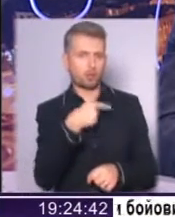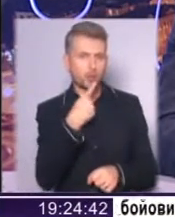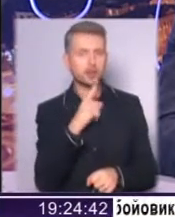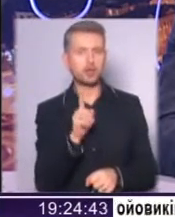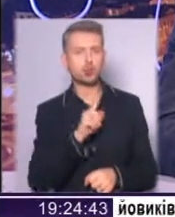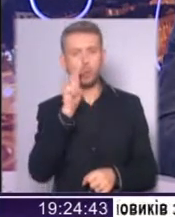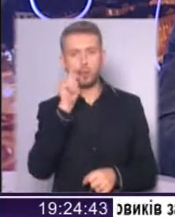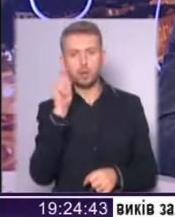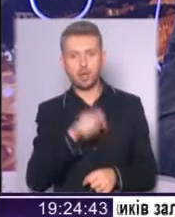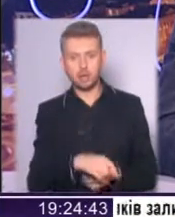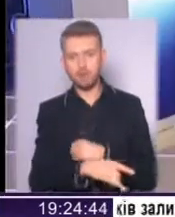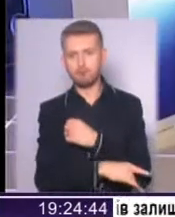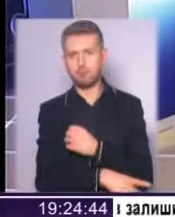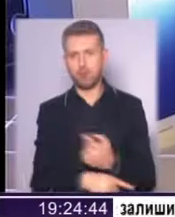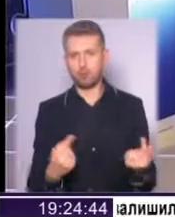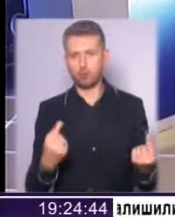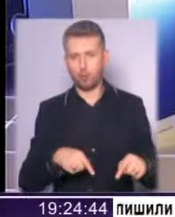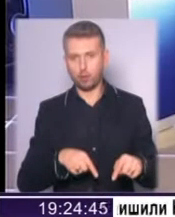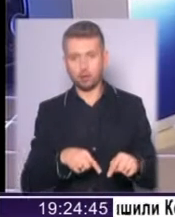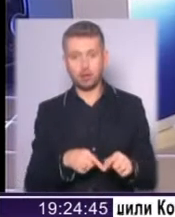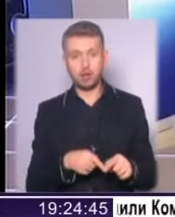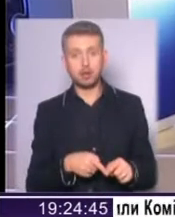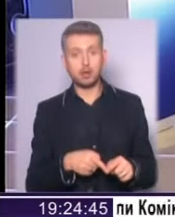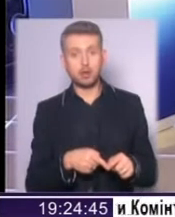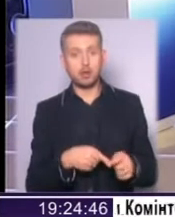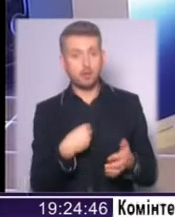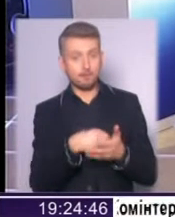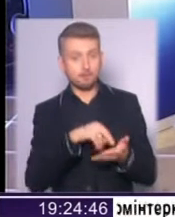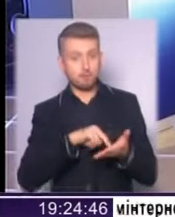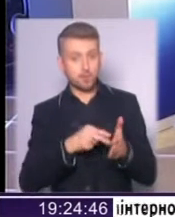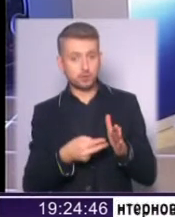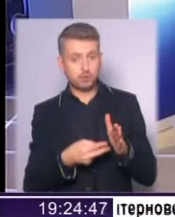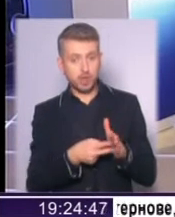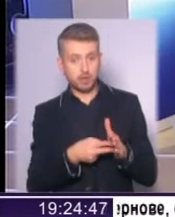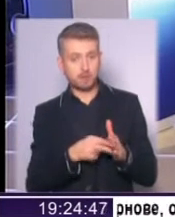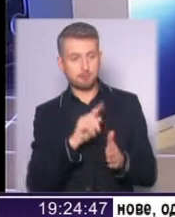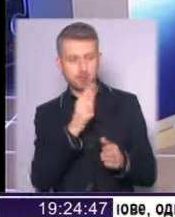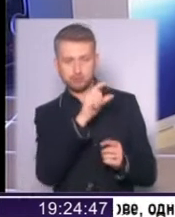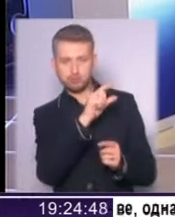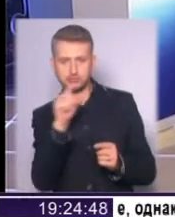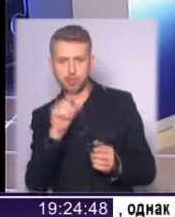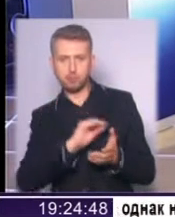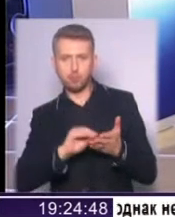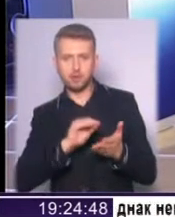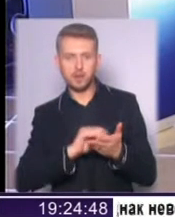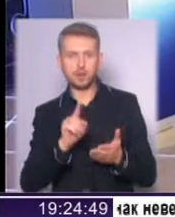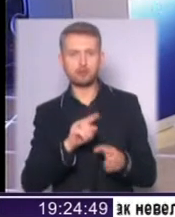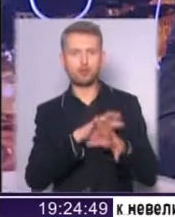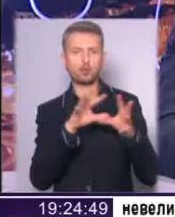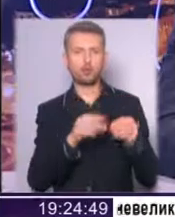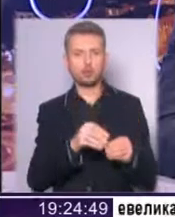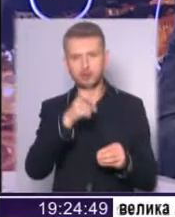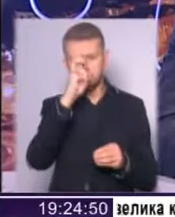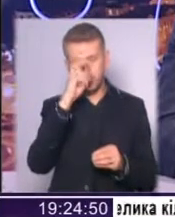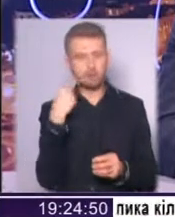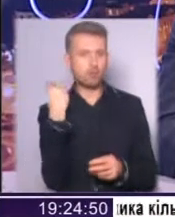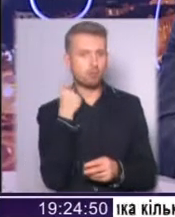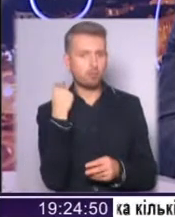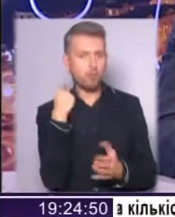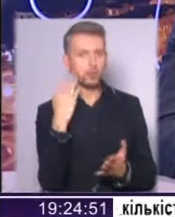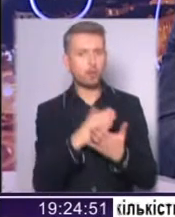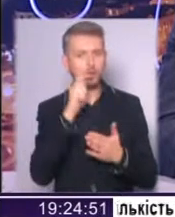І говорити, розумієте, що це більше, ніж половини взагалі дохідної частини. Тобто,